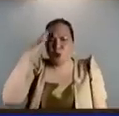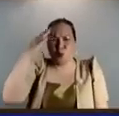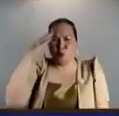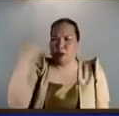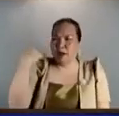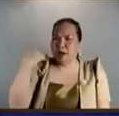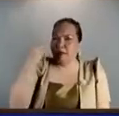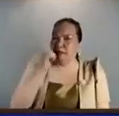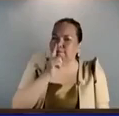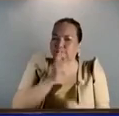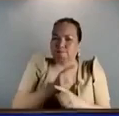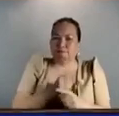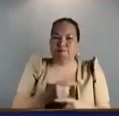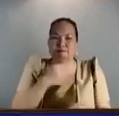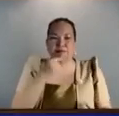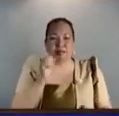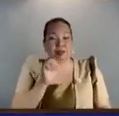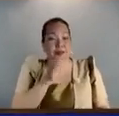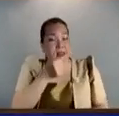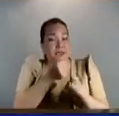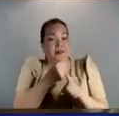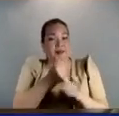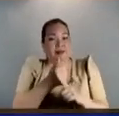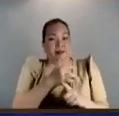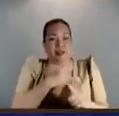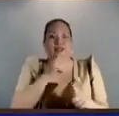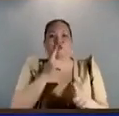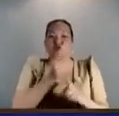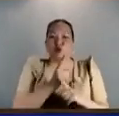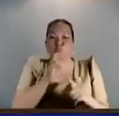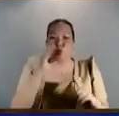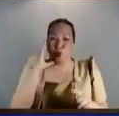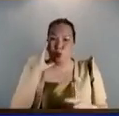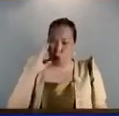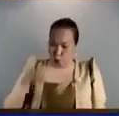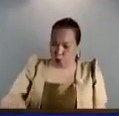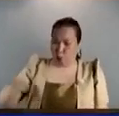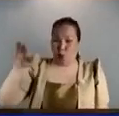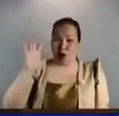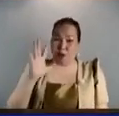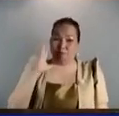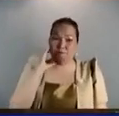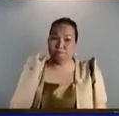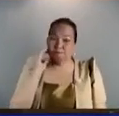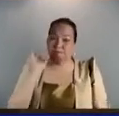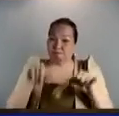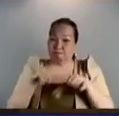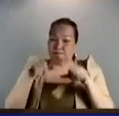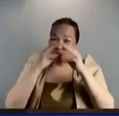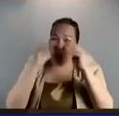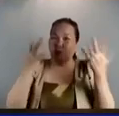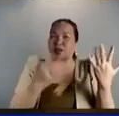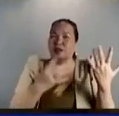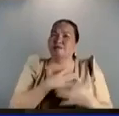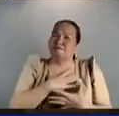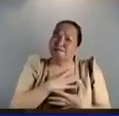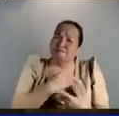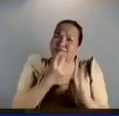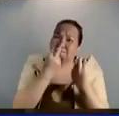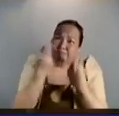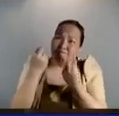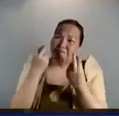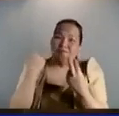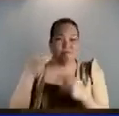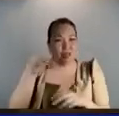Even though masarap siguro sa part niya dahil diyan nga siya lumaki. Masarap magrimini siguro nung kabataan niya. Diyan